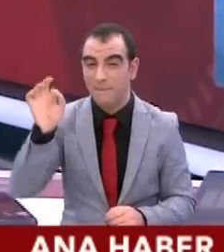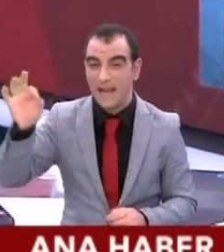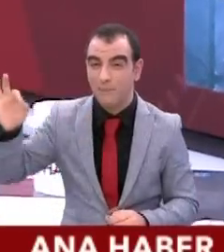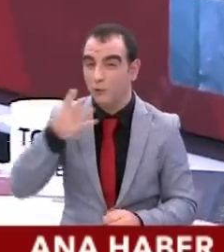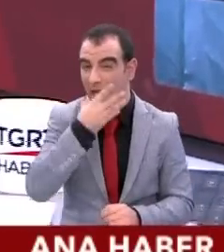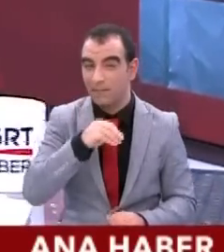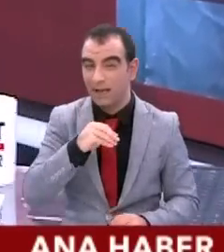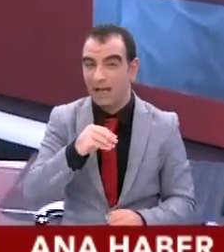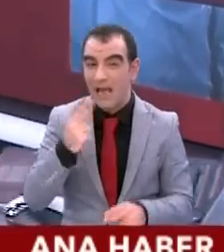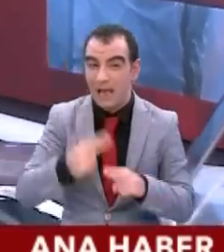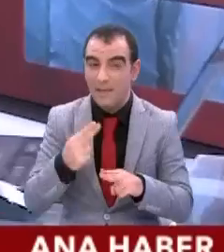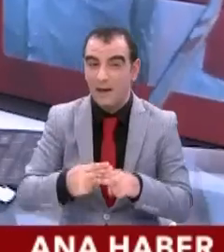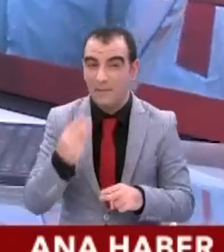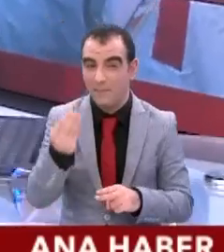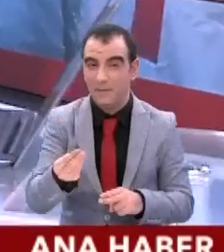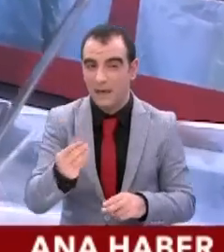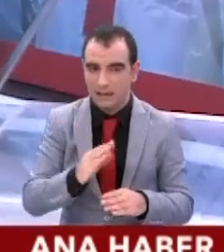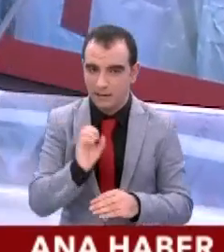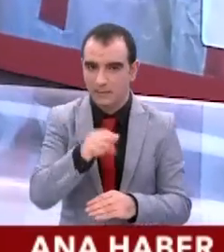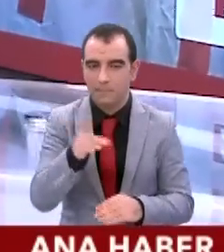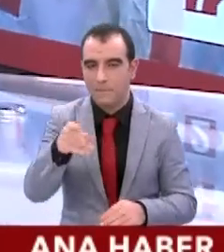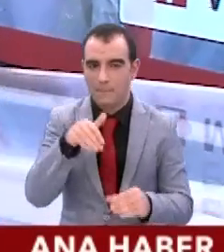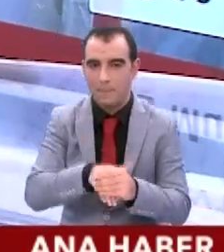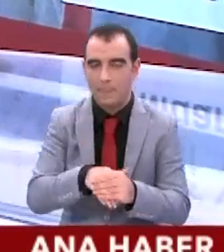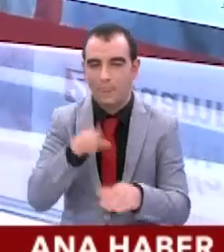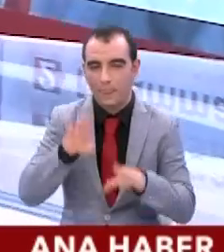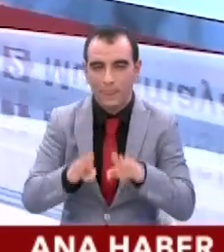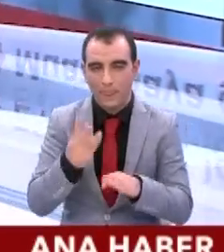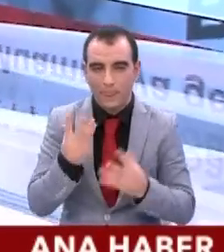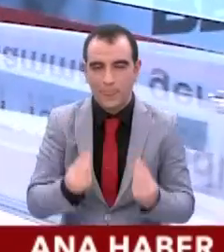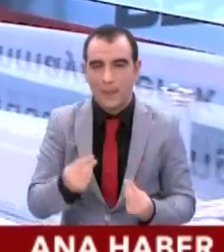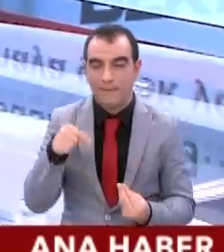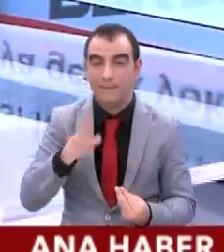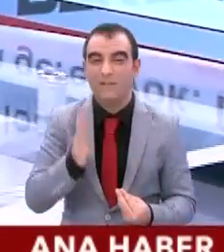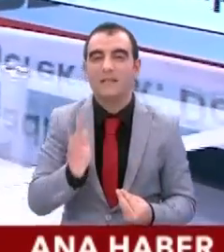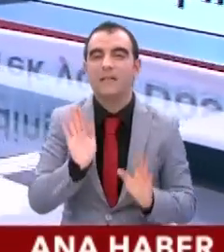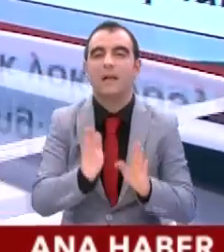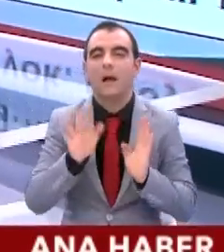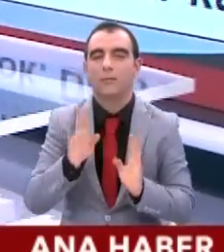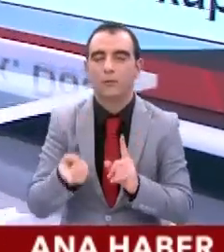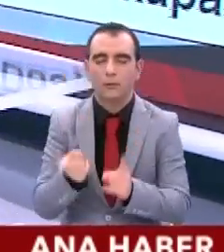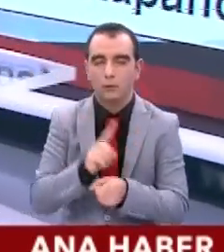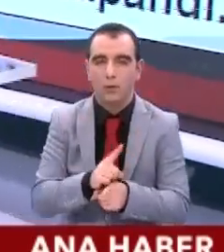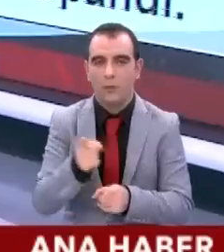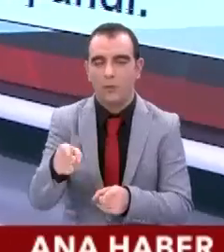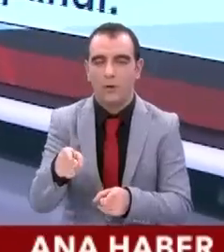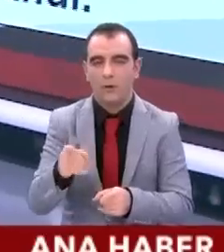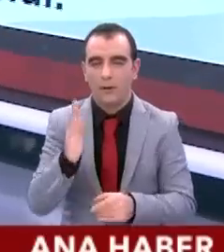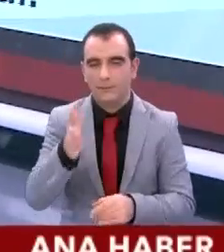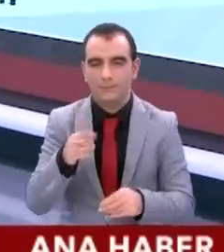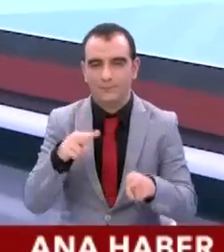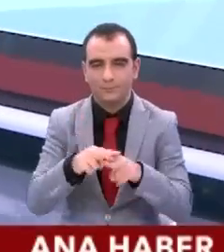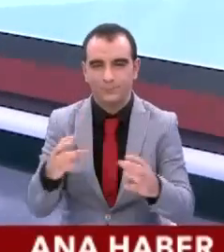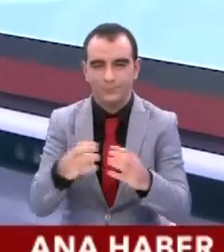emeklinin ki zaten hemen hızlıca geçti Meclis Plan ve bütçe komisyondan yani komisyonda fazla kalmıyor sonra genel kurula gidecek genel